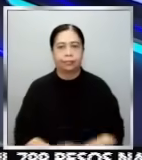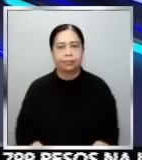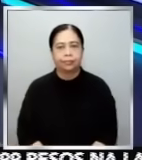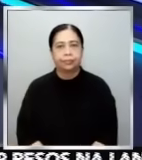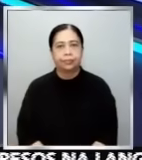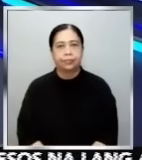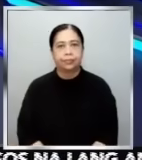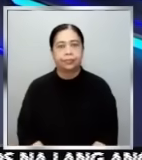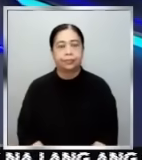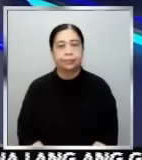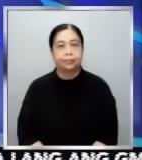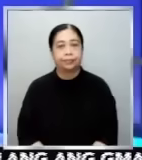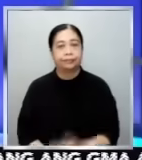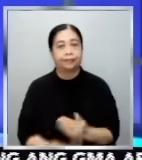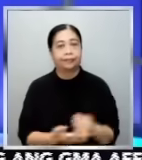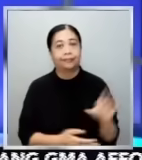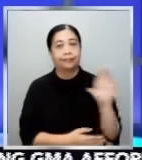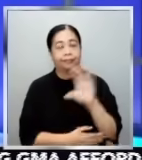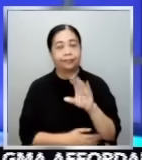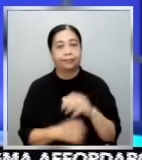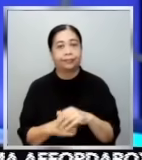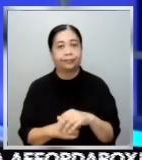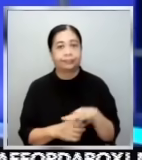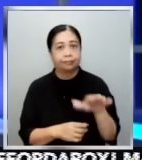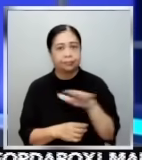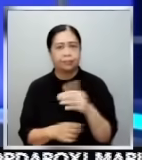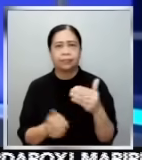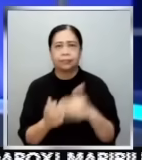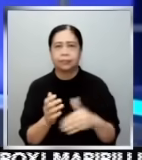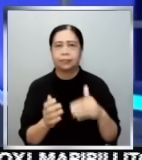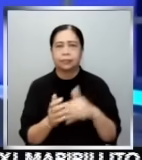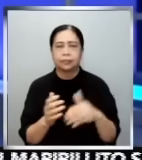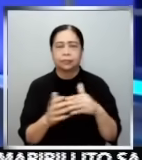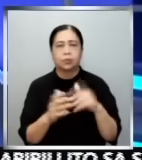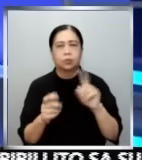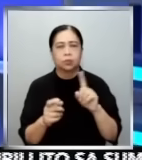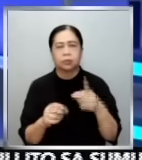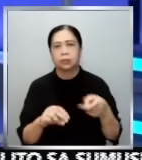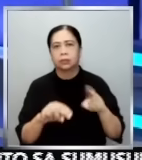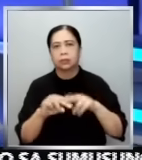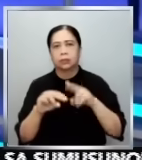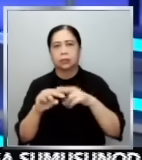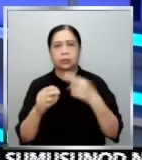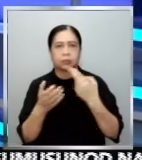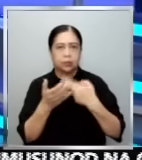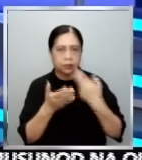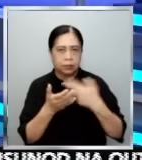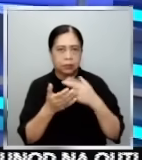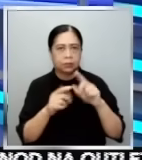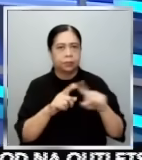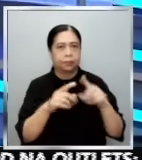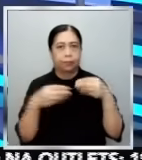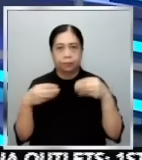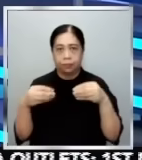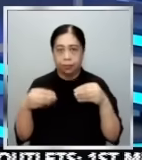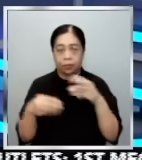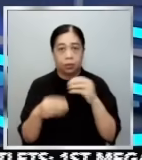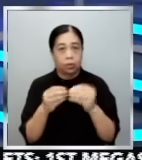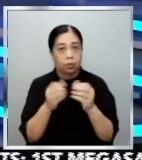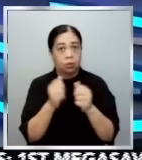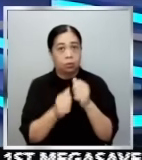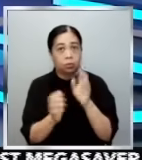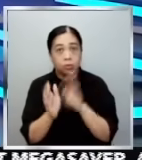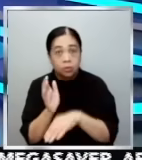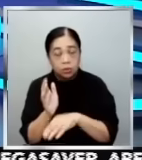Magandang hapon po mga kapuso sunodsunod na ang pagtaas ng presyo ng bigas sa ilang pamilihan at ang pinakamurang commercial